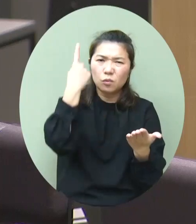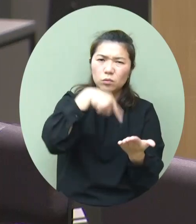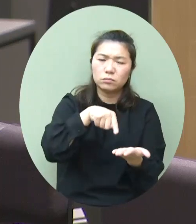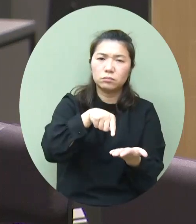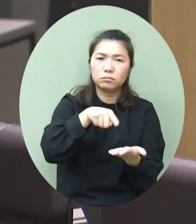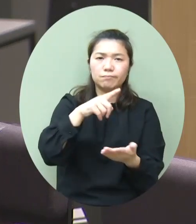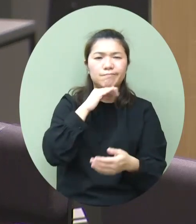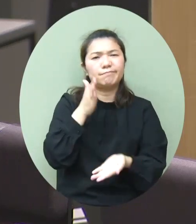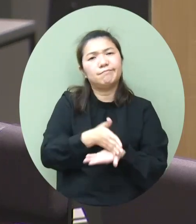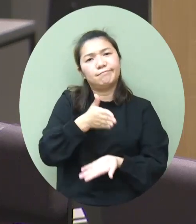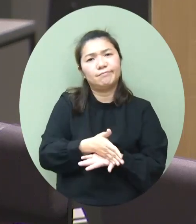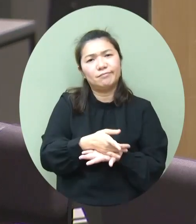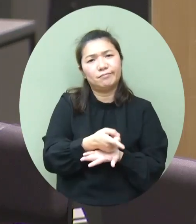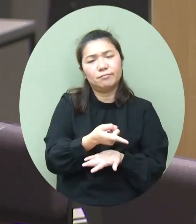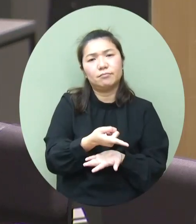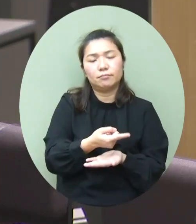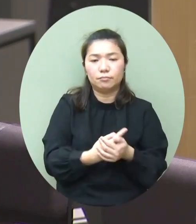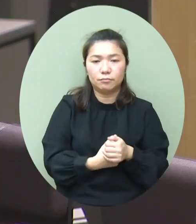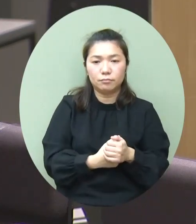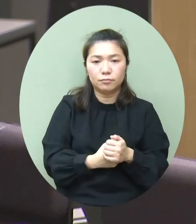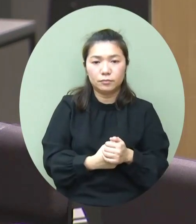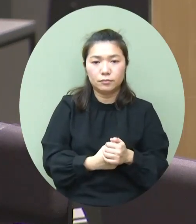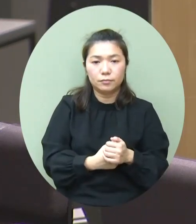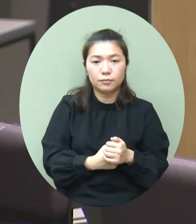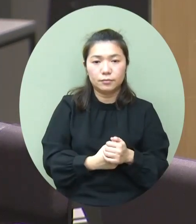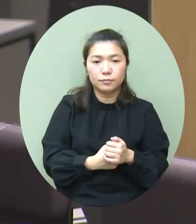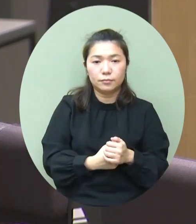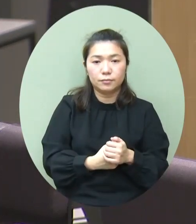引有不同的安排。另外，